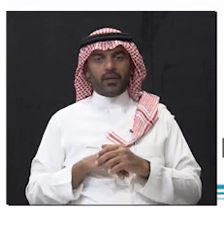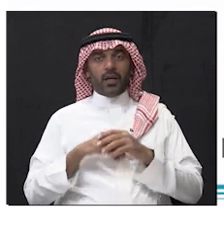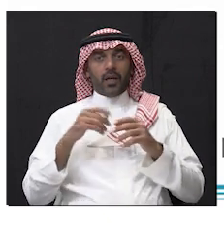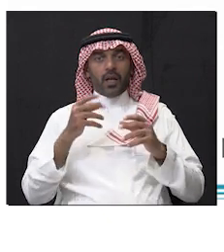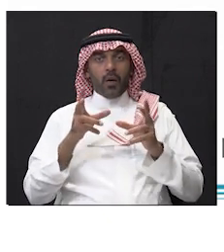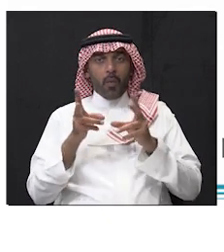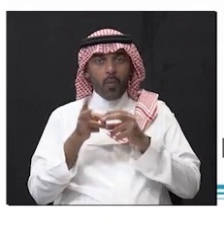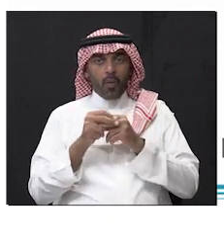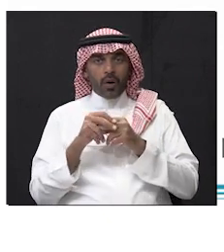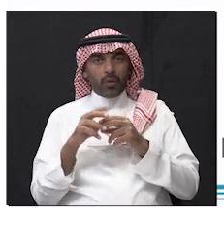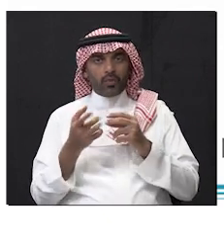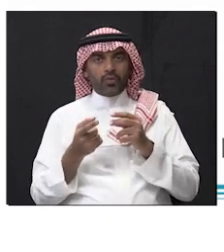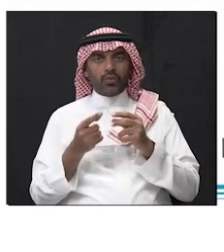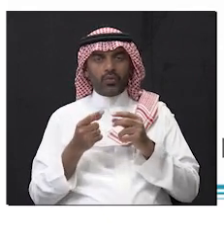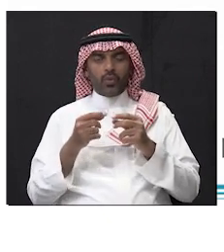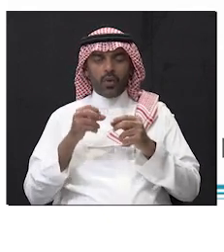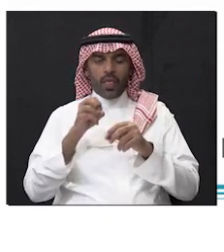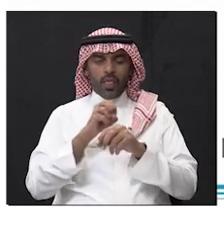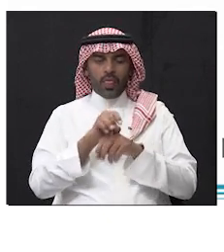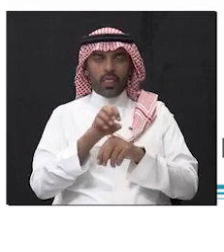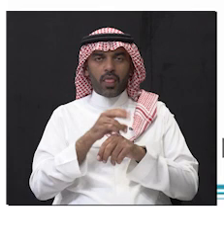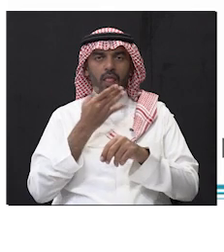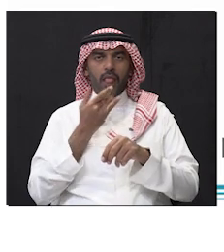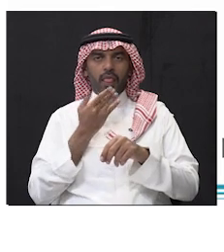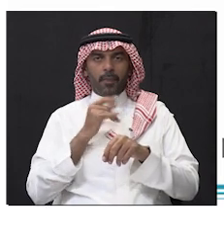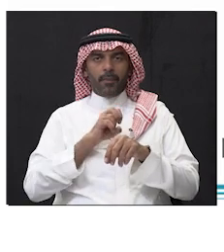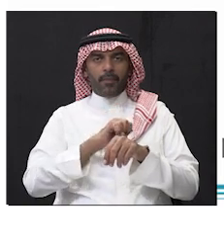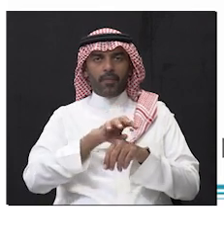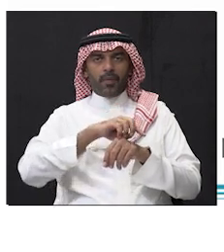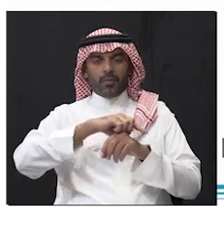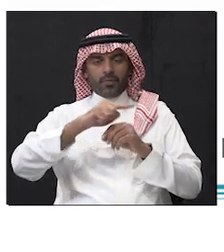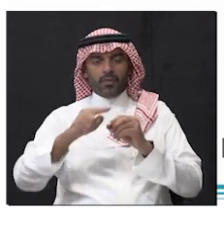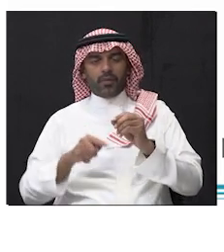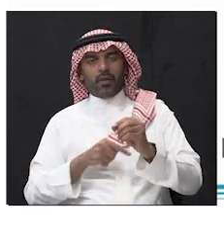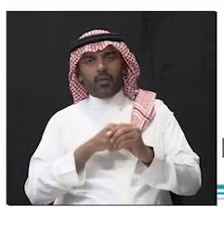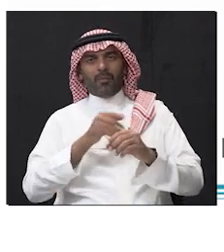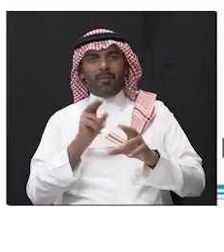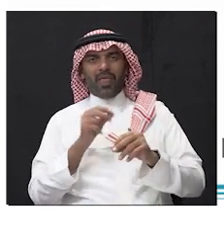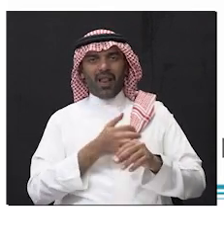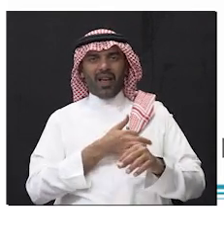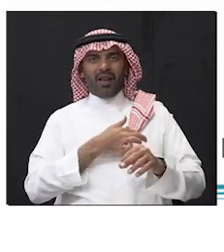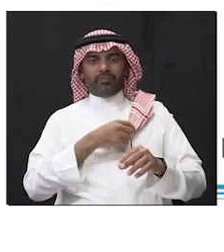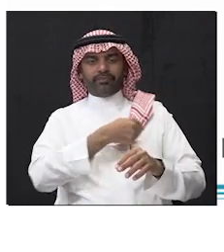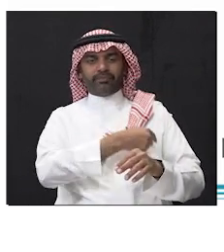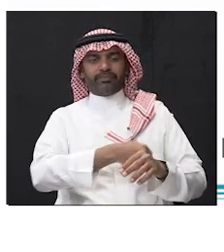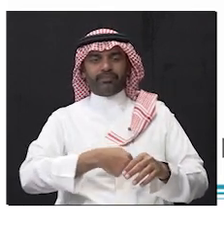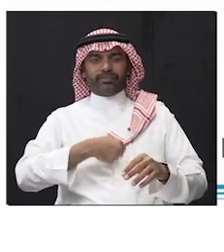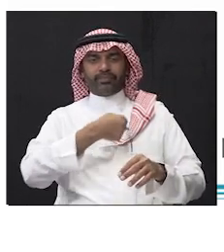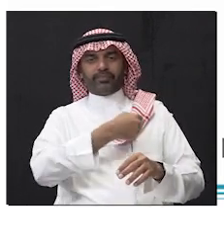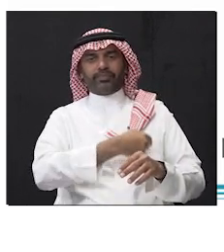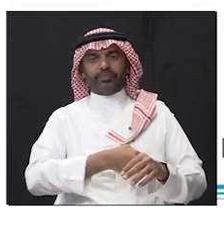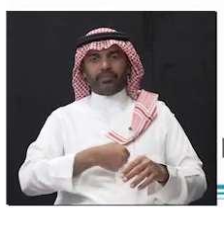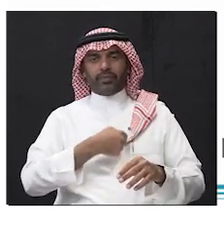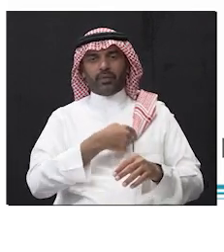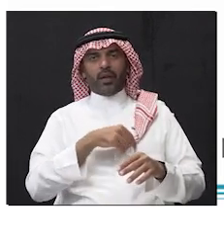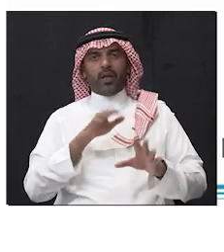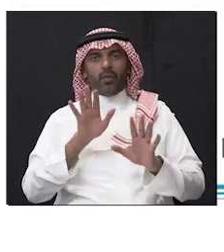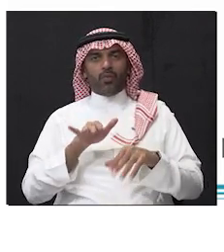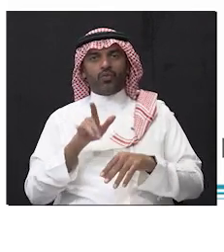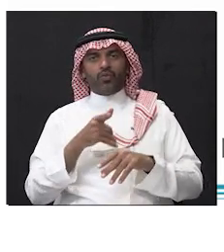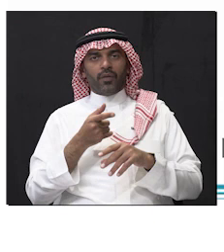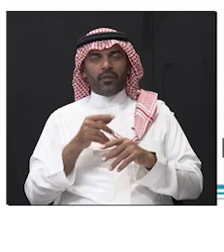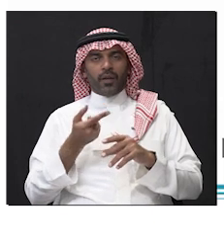في أوعية دموية فنطلق عليه جهاز دوراني مغلق، وهذا موجود في الحبار